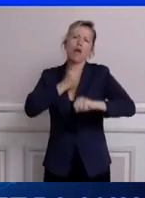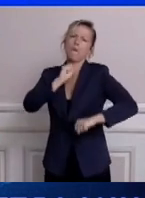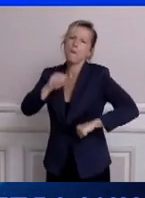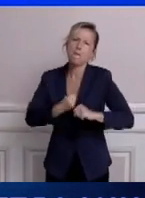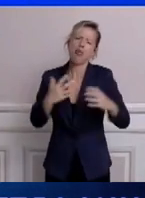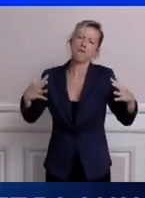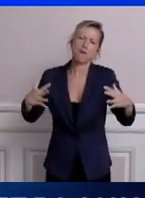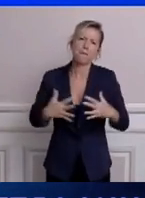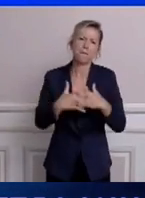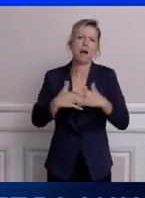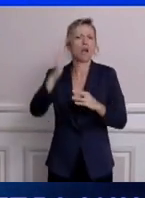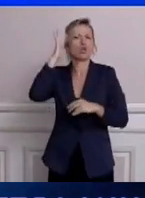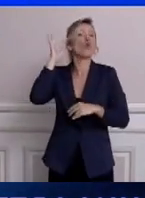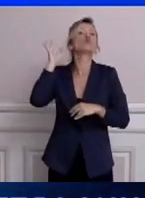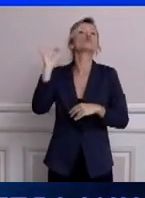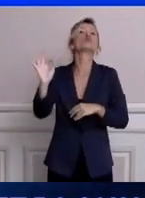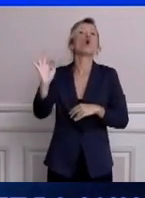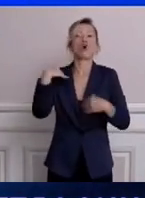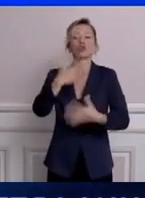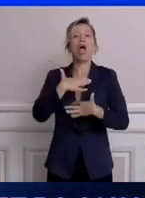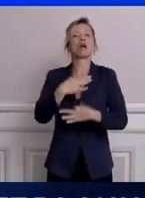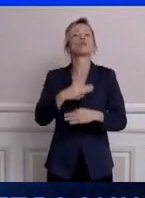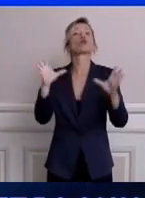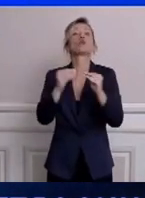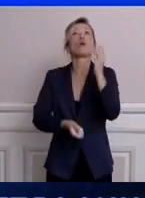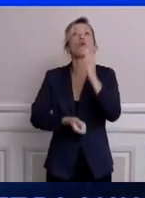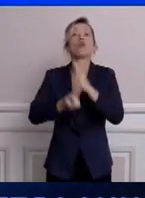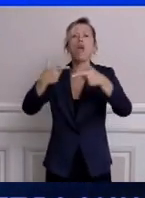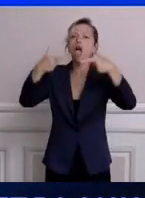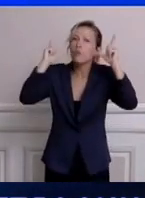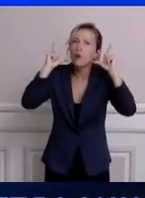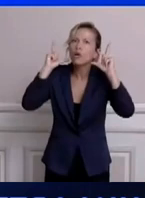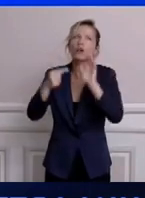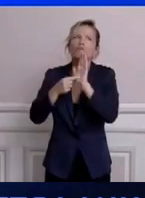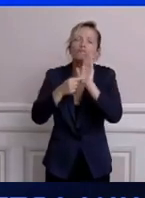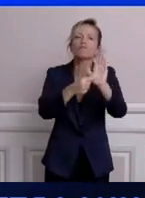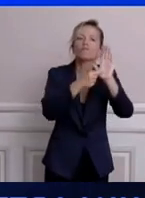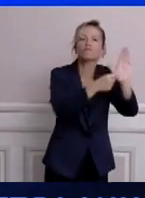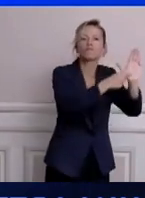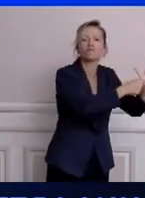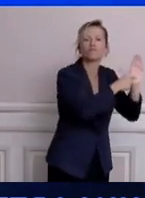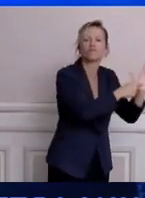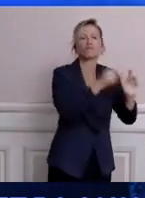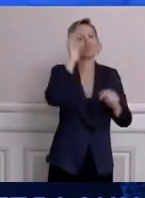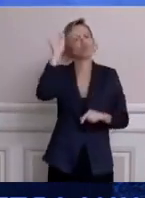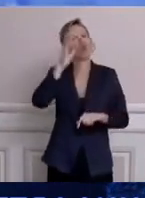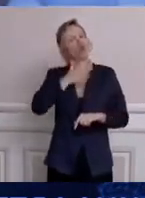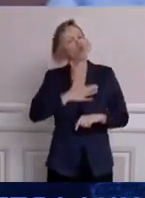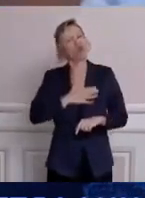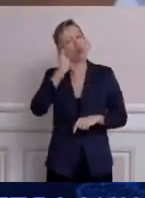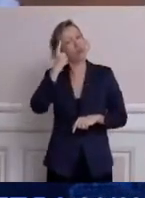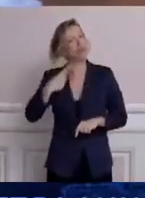την υποψηφιότητα του κόμματος και προφανώς των αυτοδιοικητικών εκλογών πρώτου βαθμού, όπου θεωρούμε ότι οι τοπικές κοινωνίες